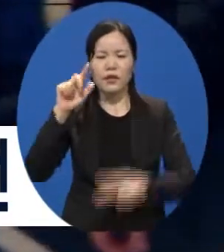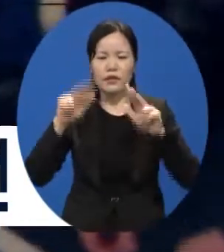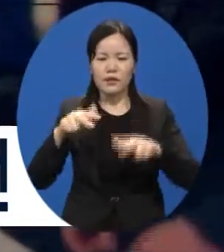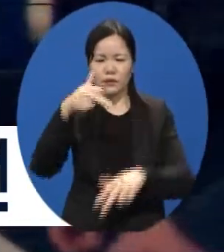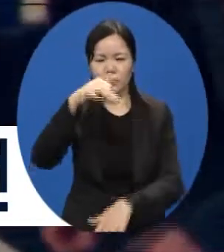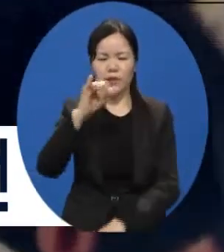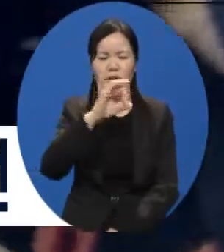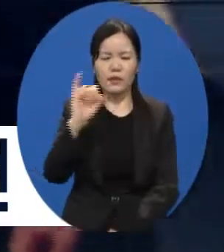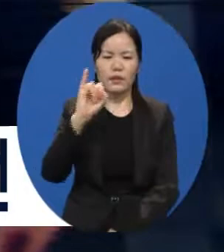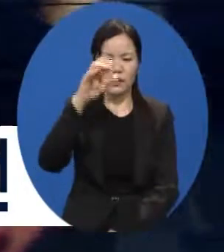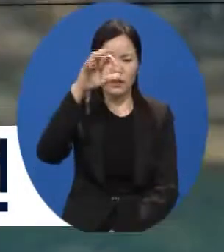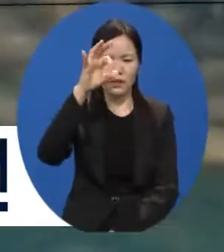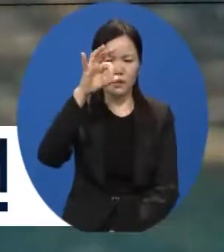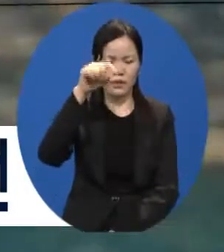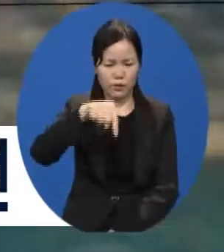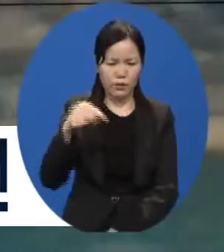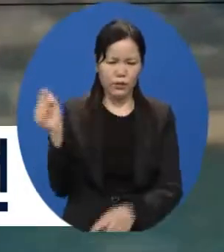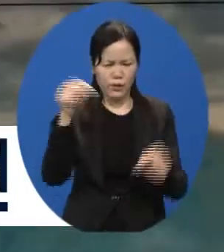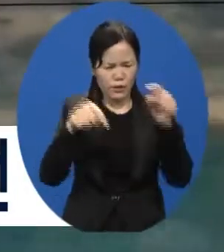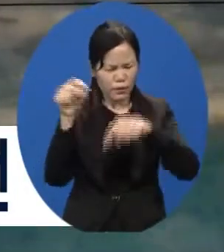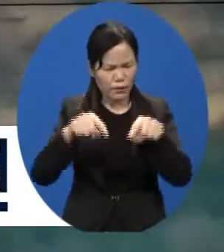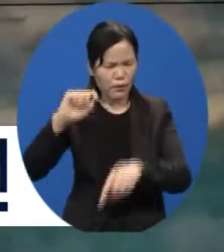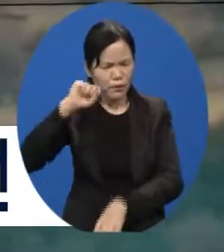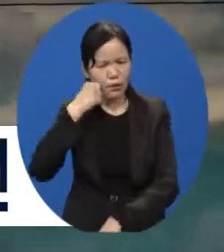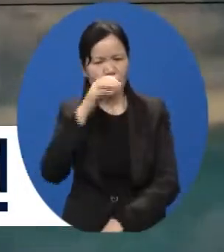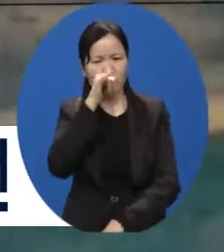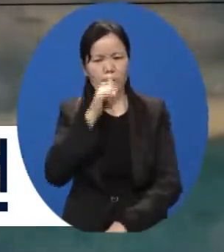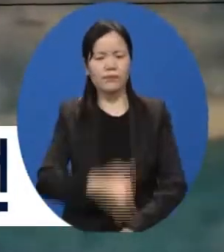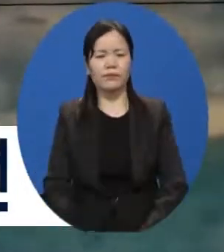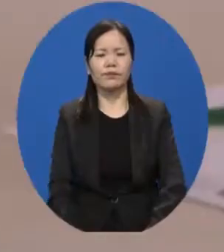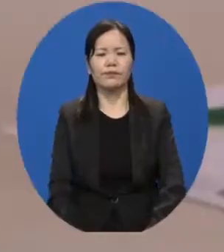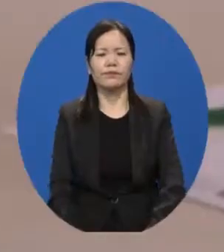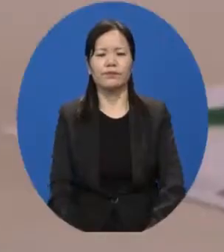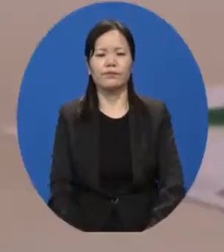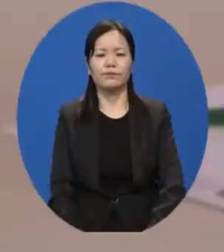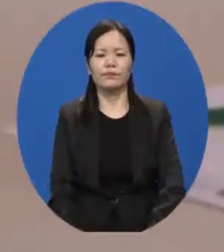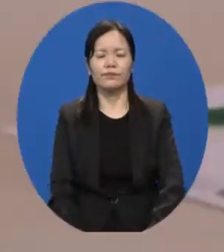수도 키이우 공세에 애를 먹고 있습니다. 황다인 기자입니다.